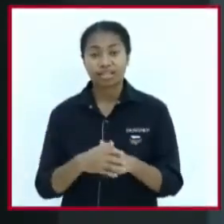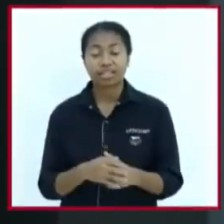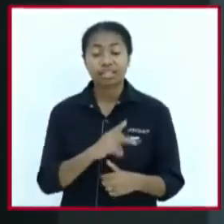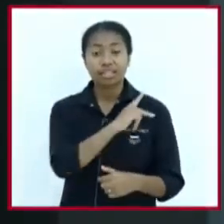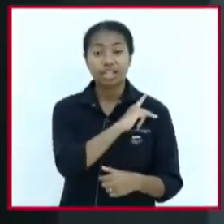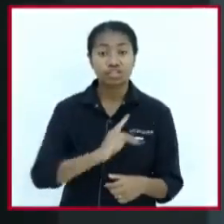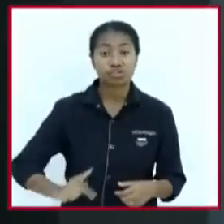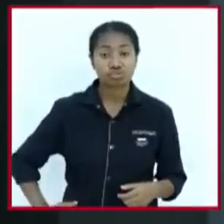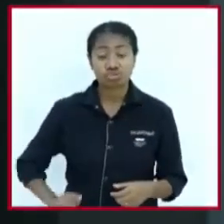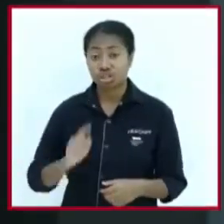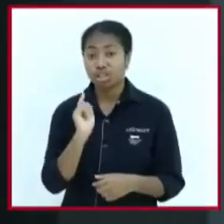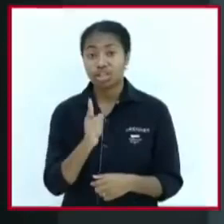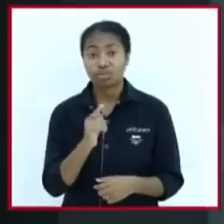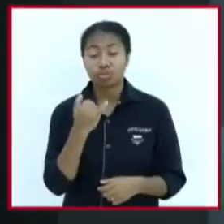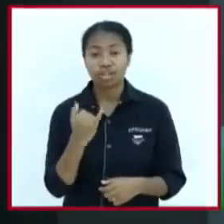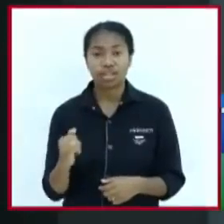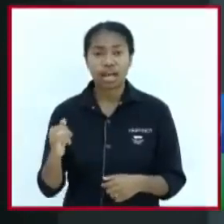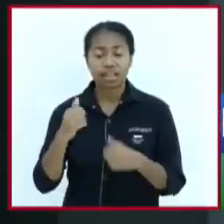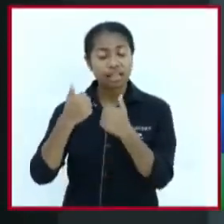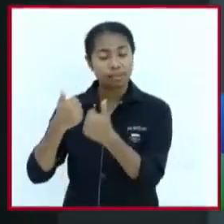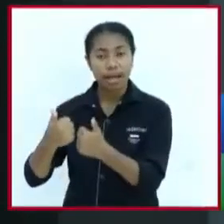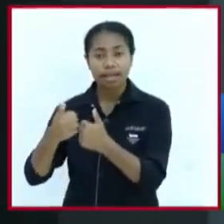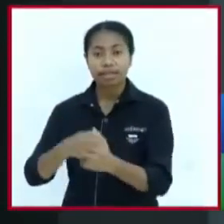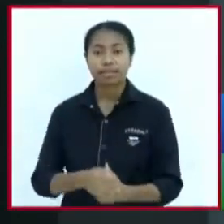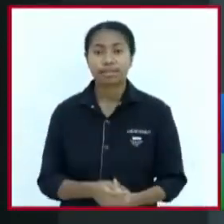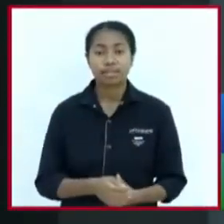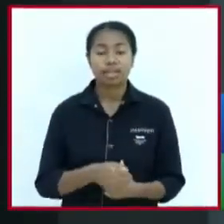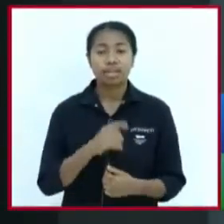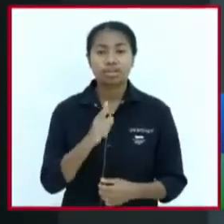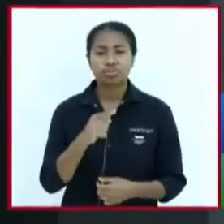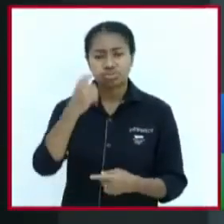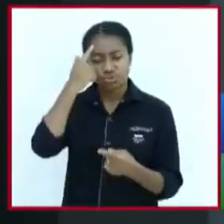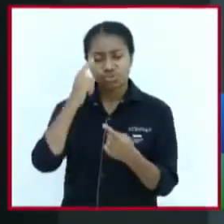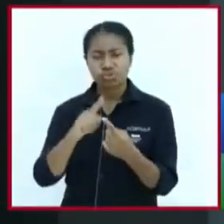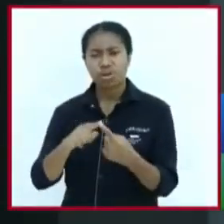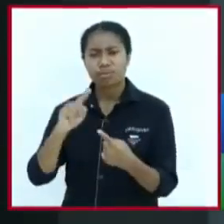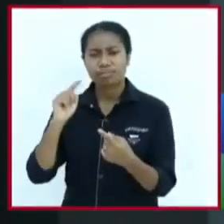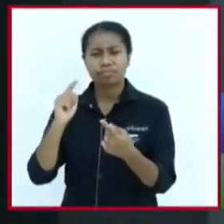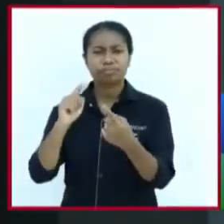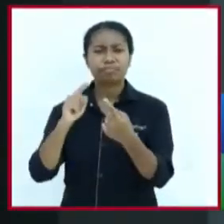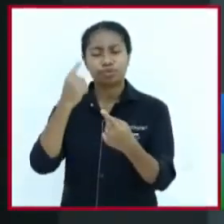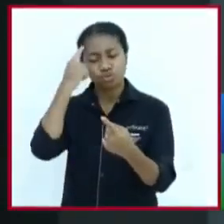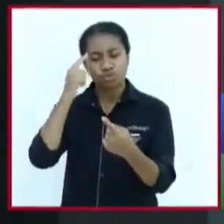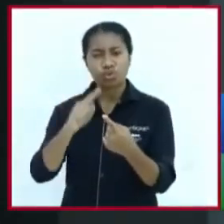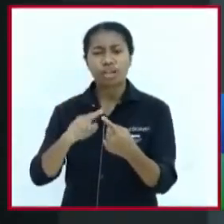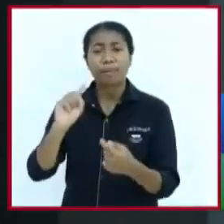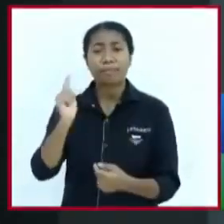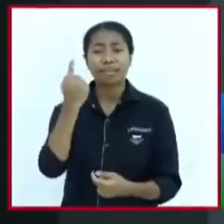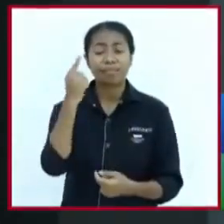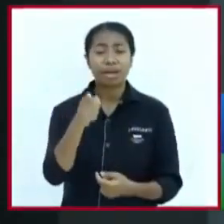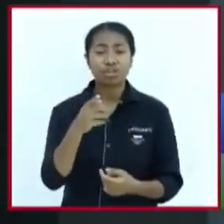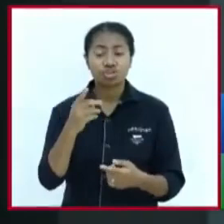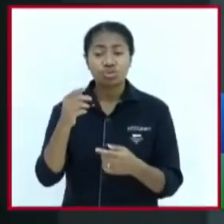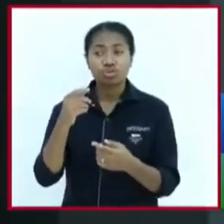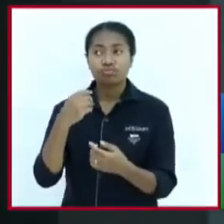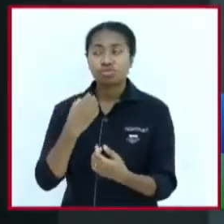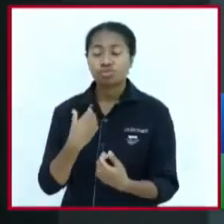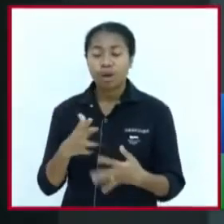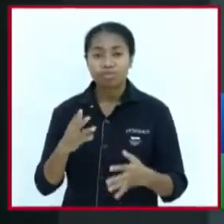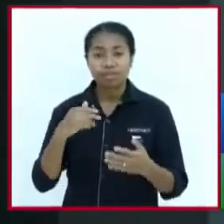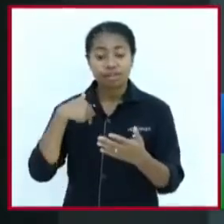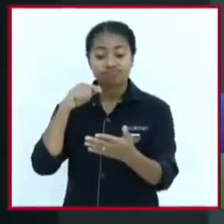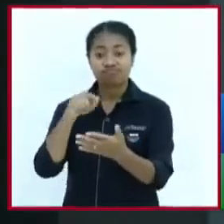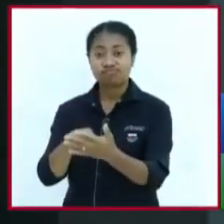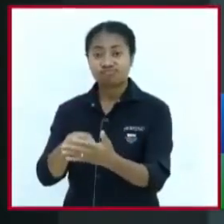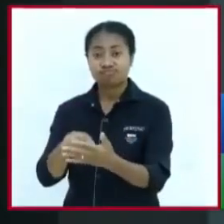Kristus itu yang terbaik tujuan pertama penulisan surat Ibrani ini adalah menunjukkan keunggulan